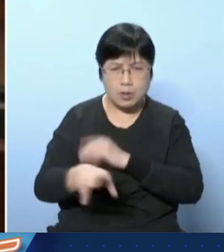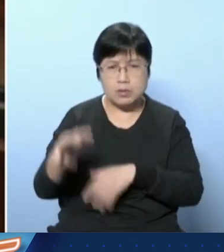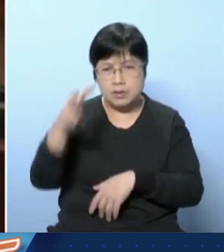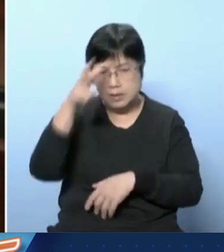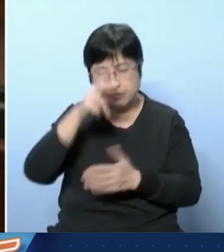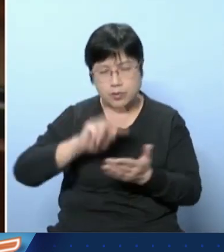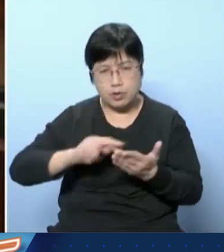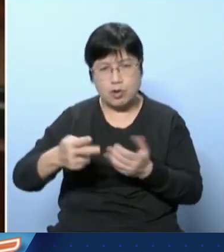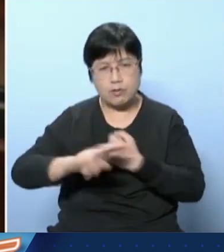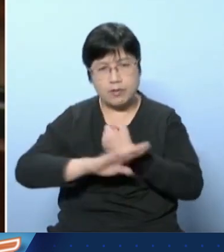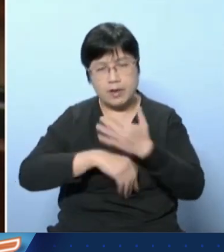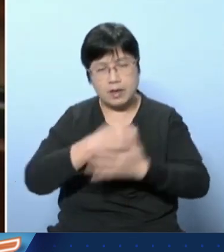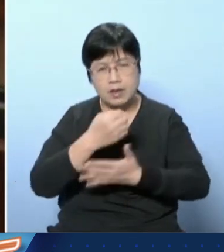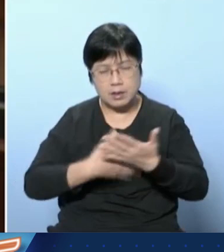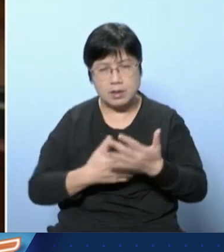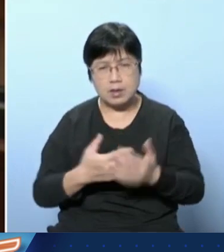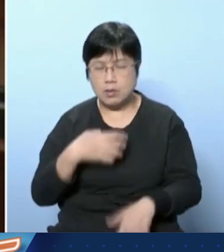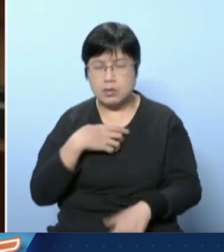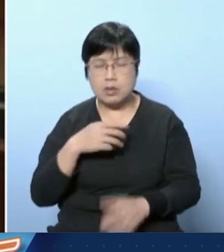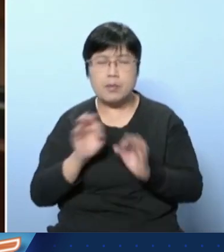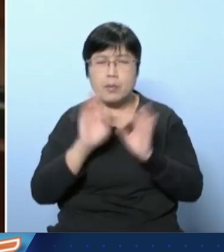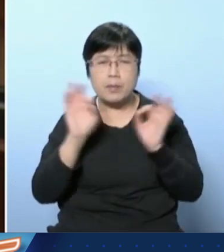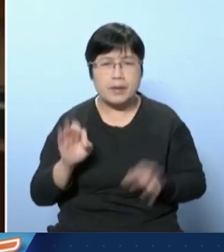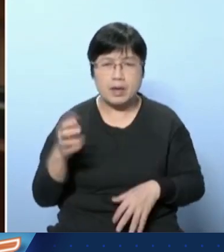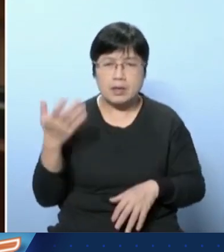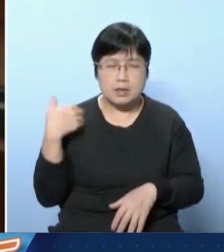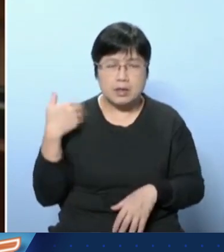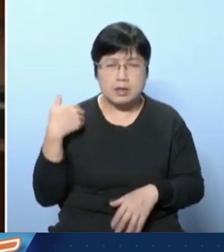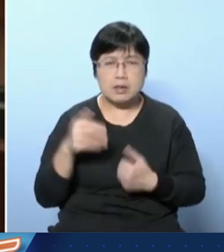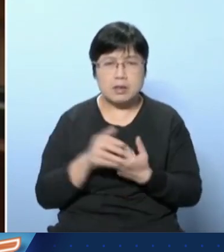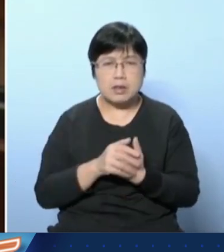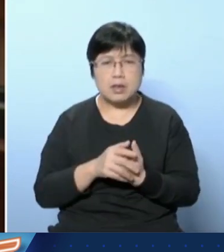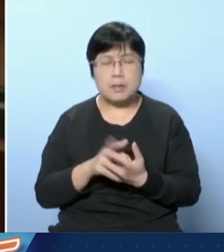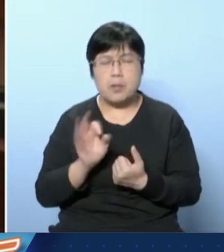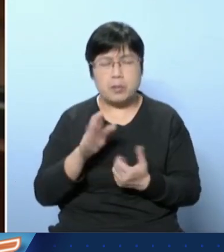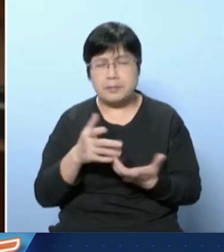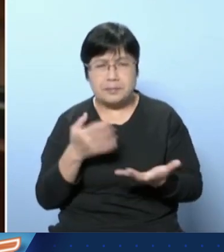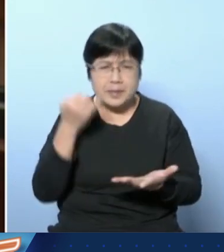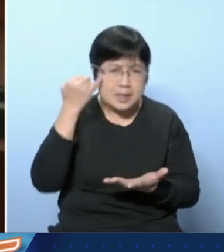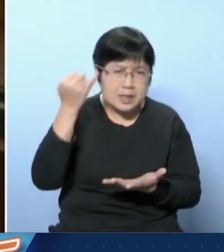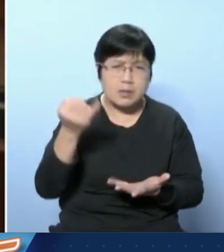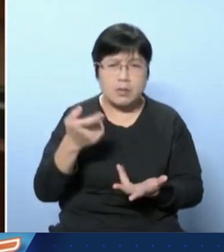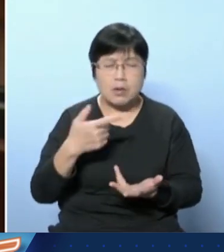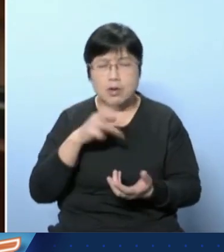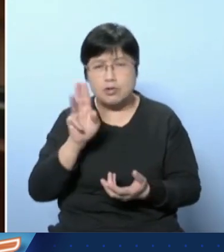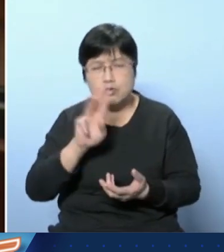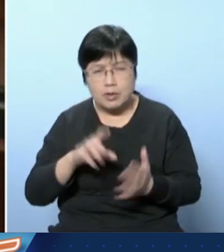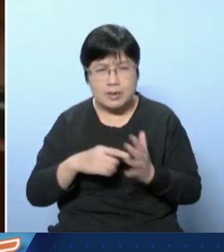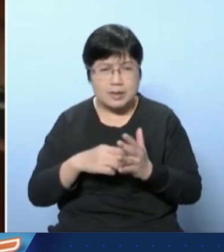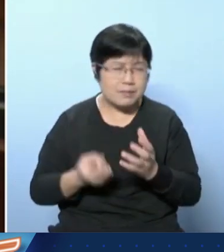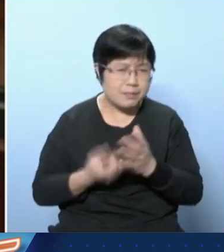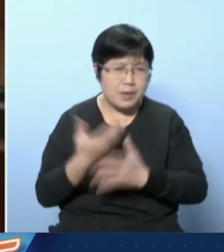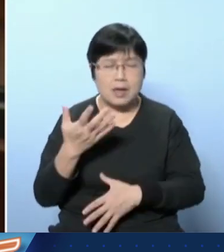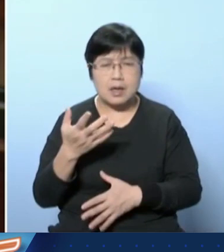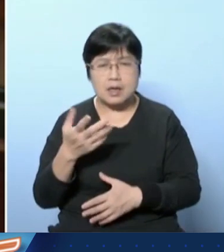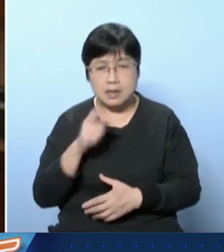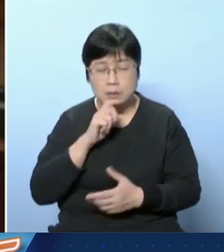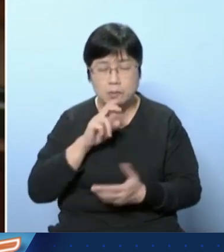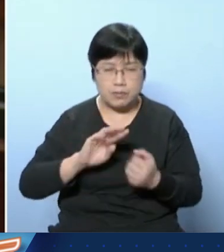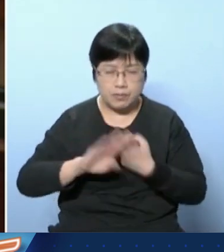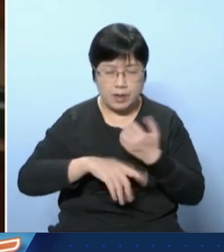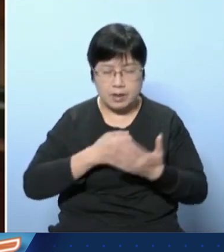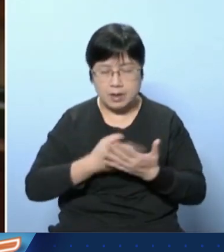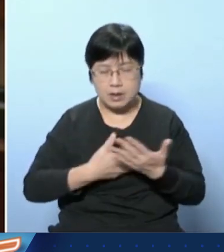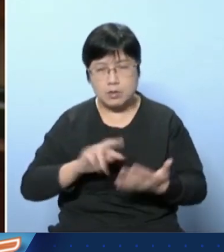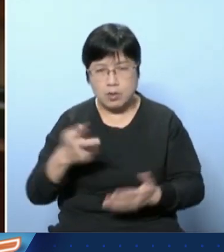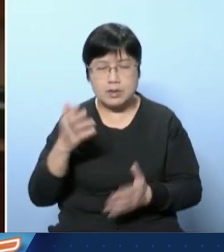啦。咁我覺得咧，其實咧呢個係冇問題嘅。當時喺個水，我哋冇一個水晶球話，哇嗰時會有呢啲問題出現。咁所以咧係有修例係正常嘅。